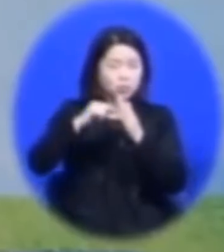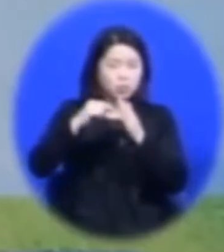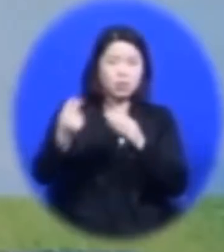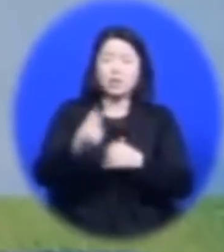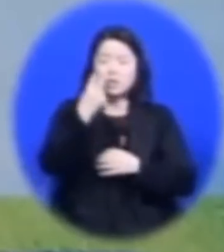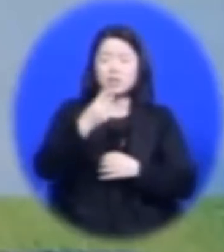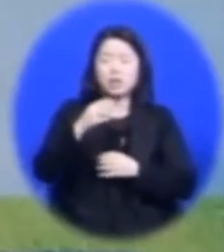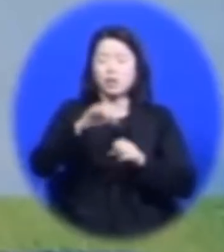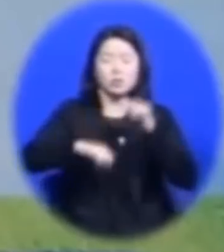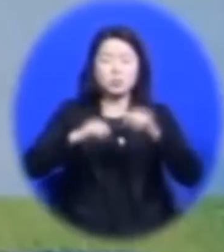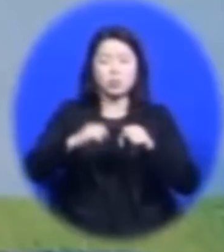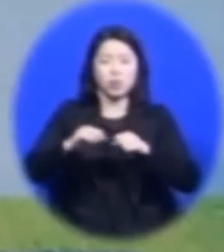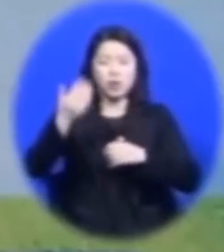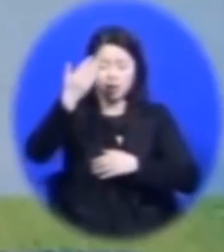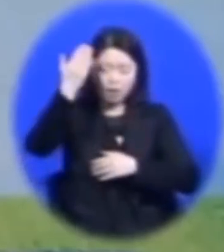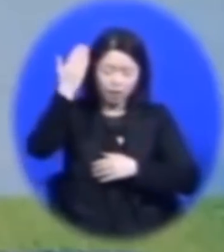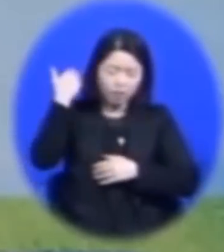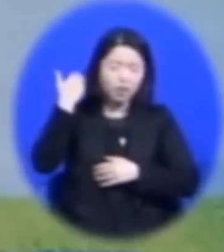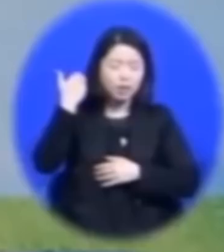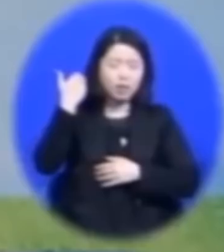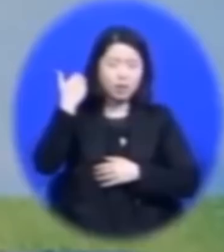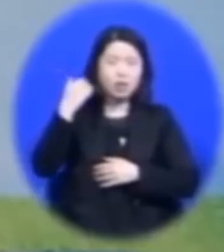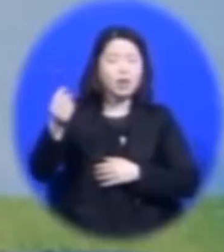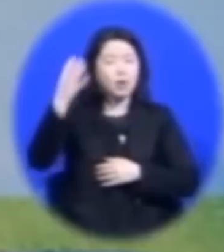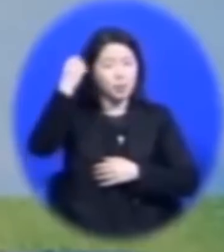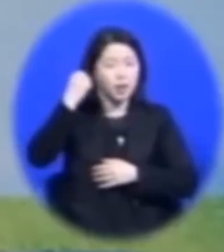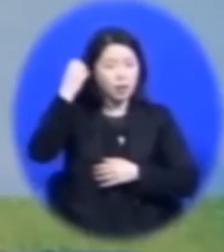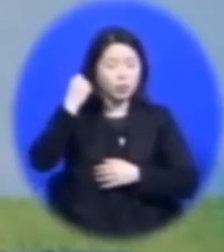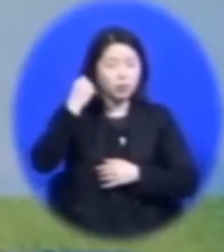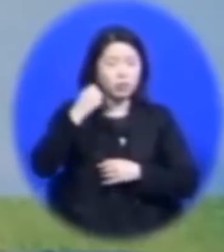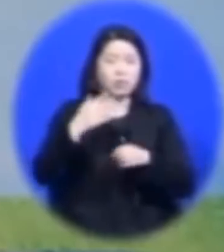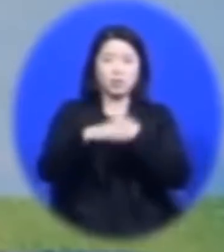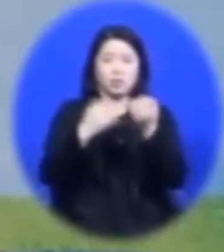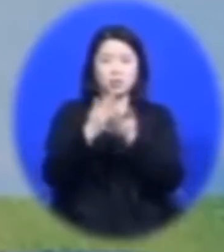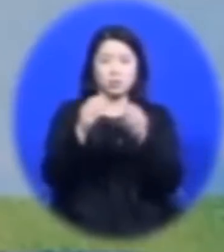과거의 외웠던 성경 구절들이 다 생각 낮은